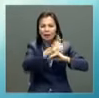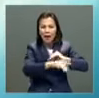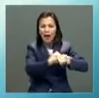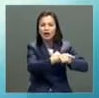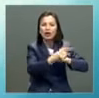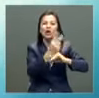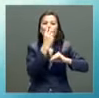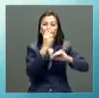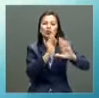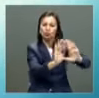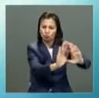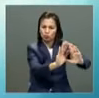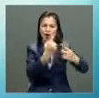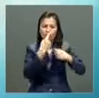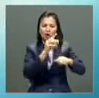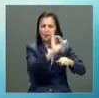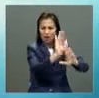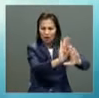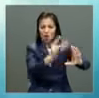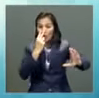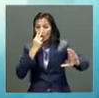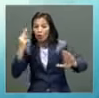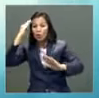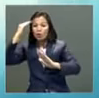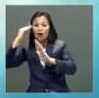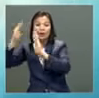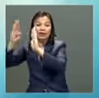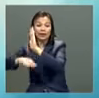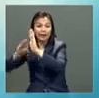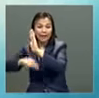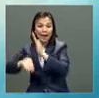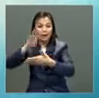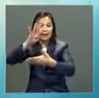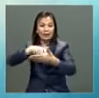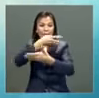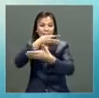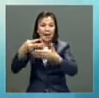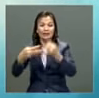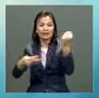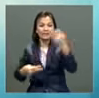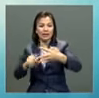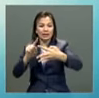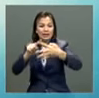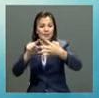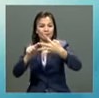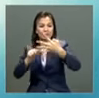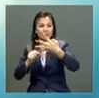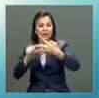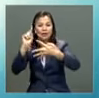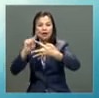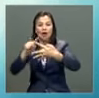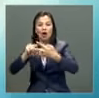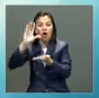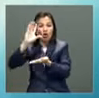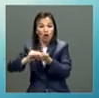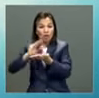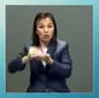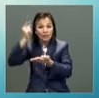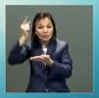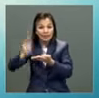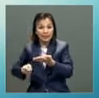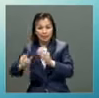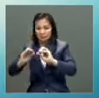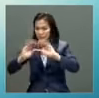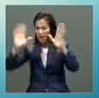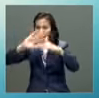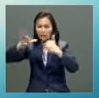ตรงนี้ขึ้นมาให้ดีได้ยังไงปรากฏว่าเขาใช้4มาตรการครับอันที่1คือเปิดเผยข้อมูลความเป็นจริงโปร่ง